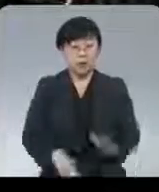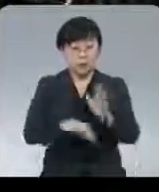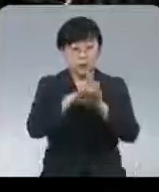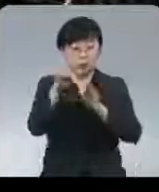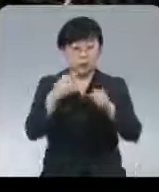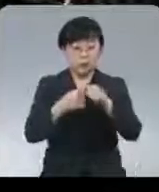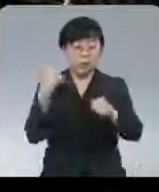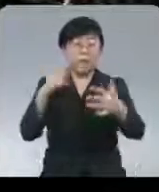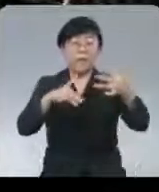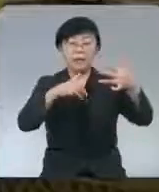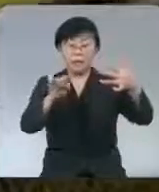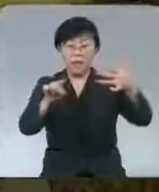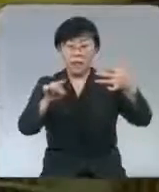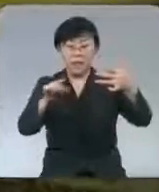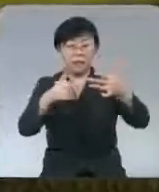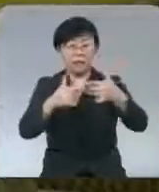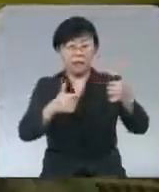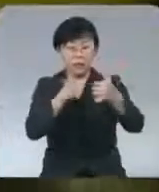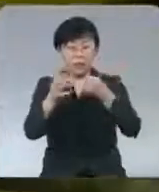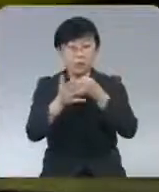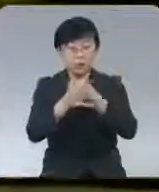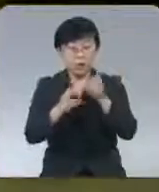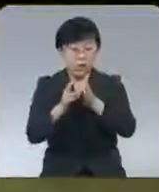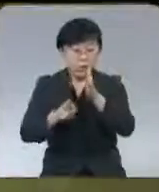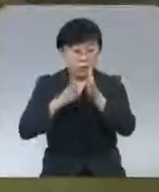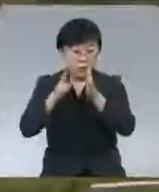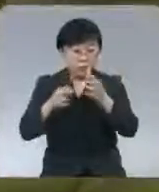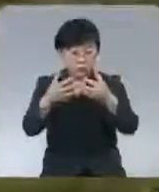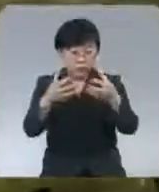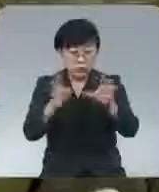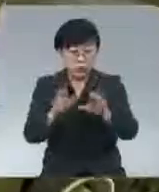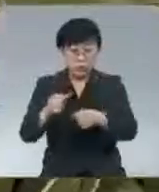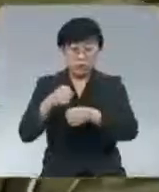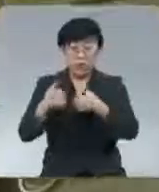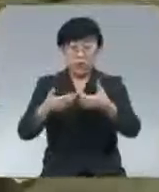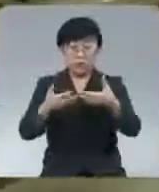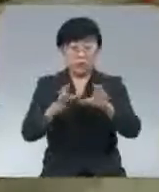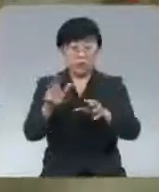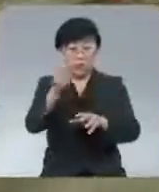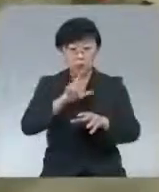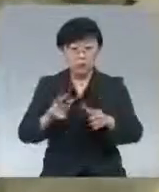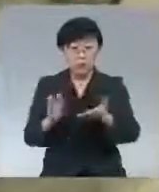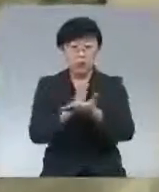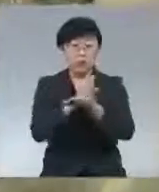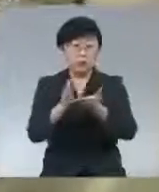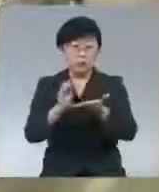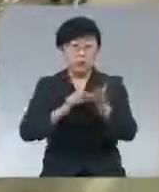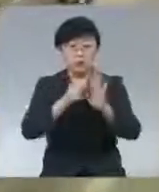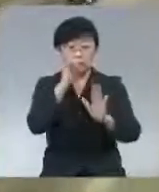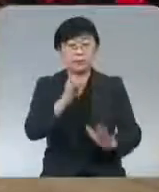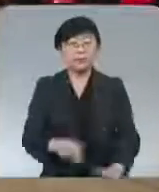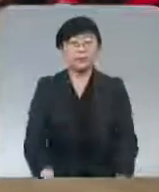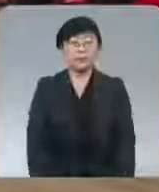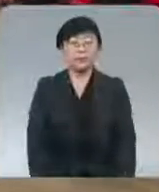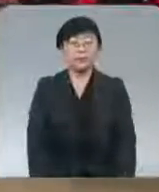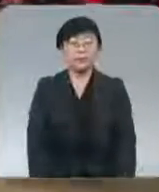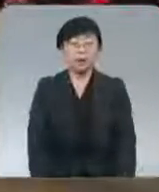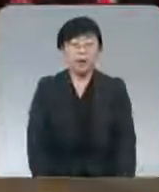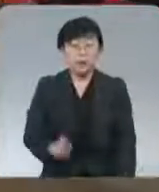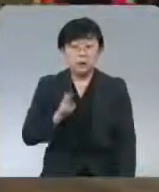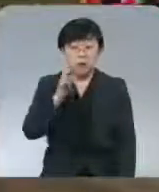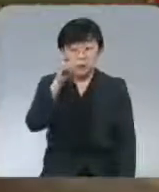Bắc đã bố trí vũ khí này trên mọi mặt trận trong đoàn Cơ Động đường sắt được Bắc Triều Tiên thành lập tại đại hội 38 vào năm ngoái